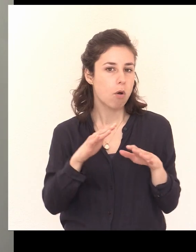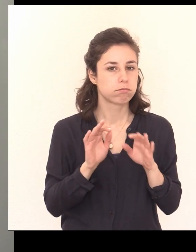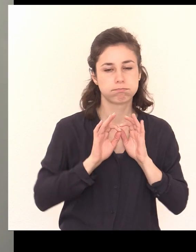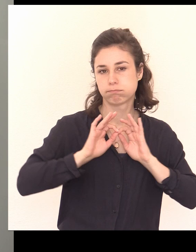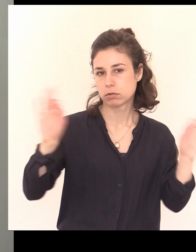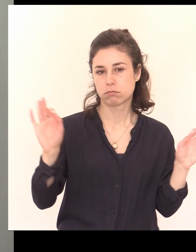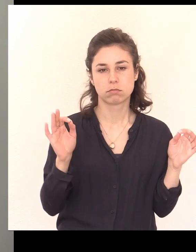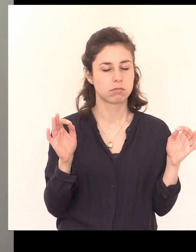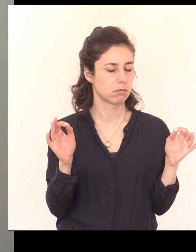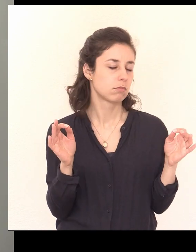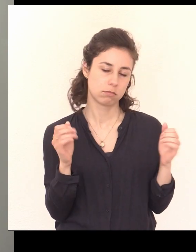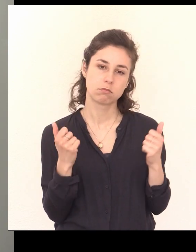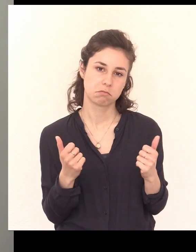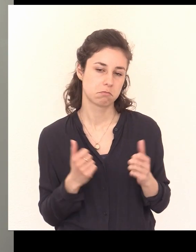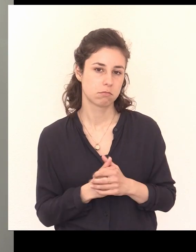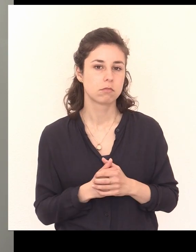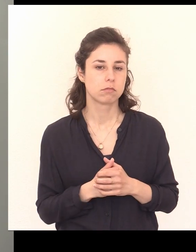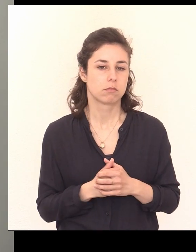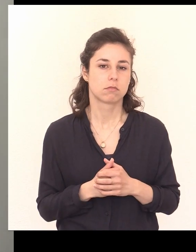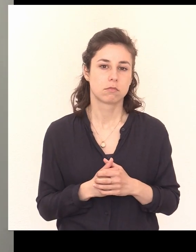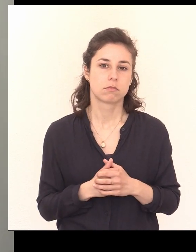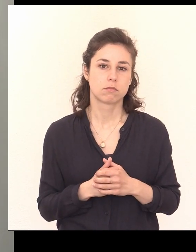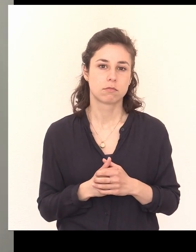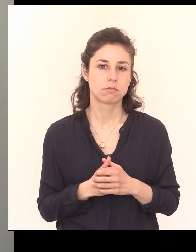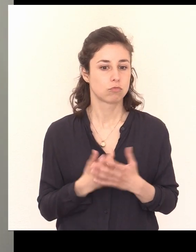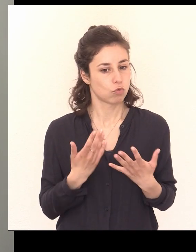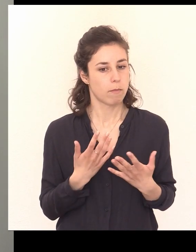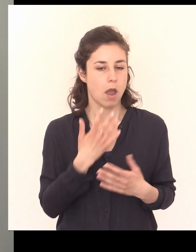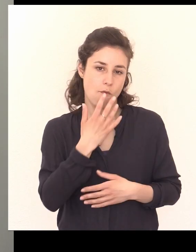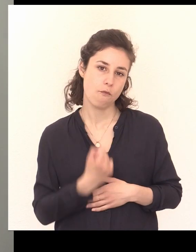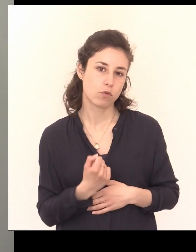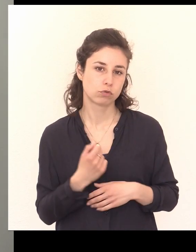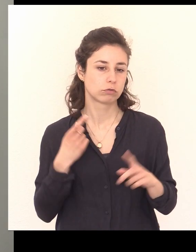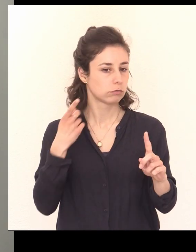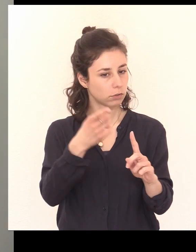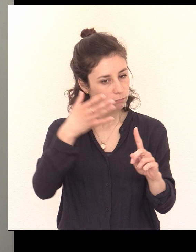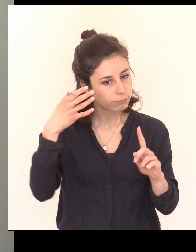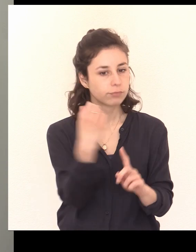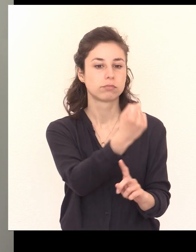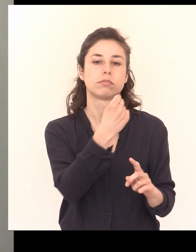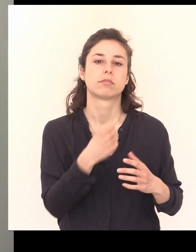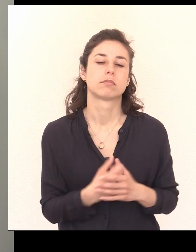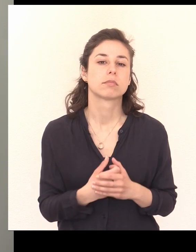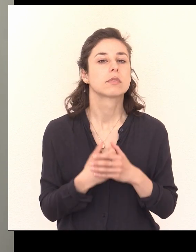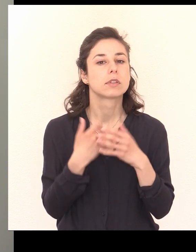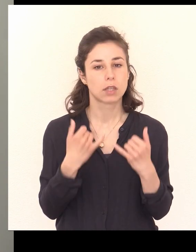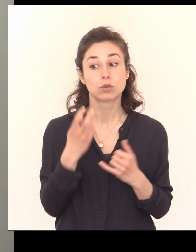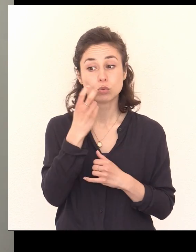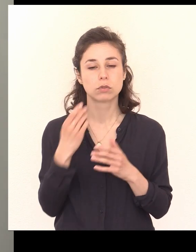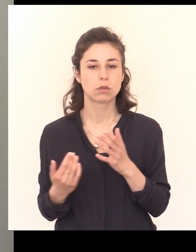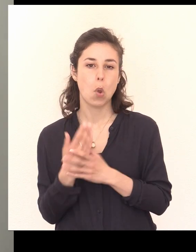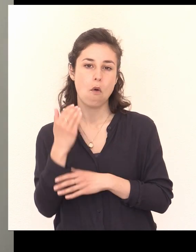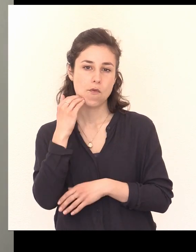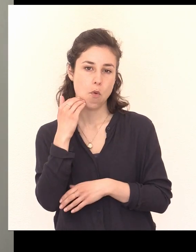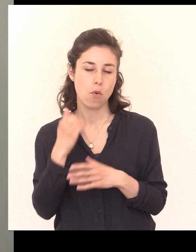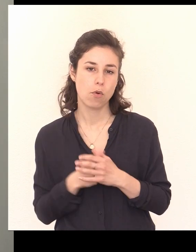halt viel, viel besser. Und genau das, was ich mir auch gewünscht habe, habe ich erreicht. Und jetzt suche ich ja jetzt schon eine